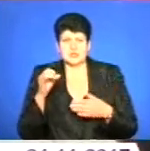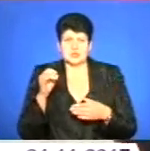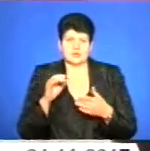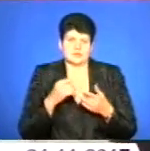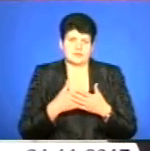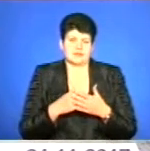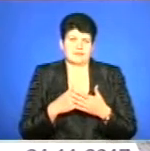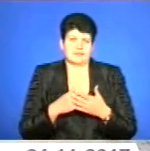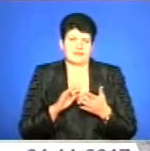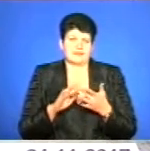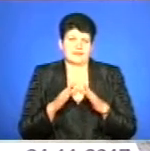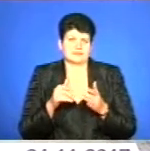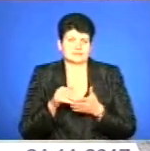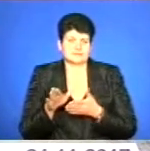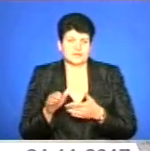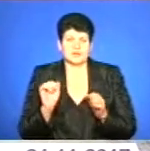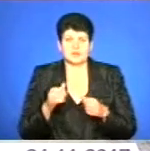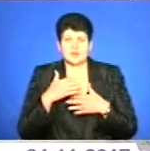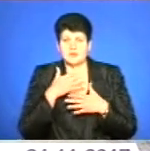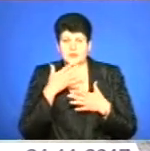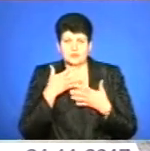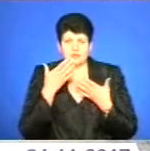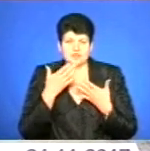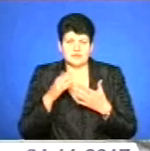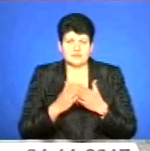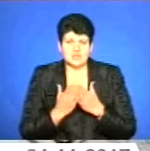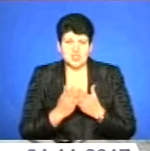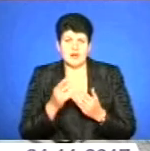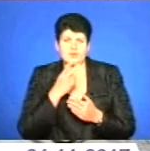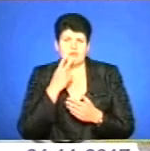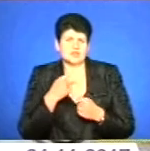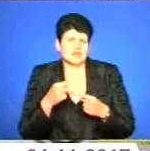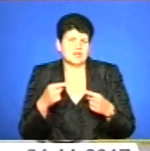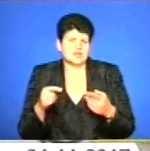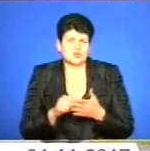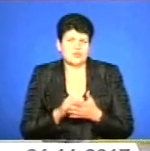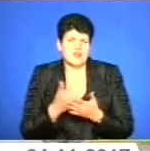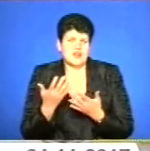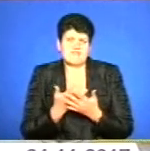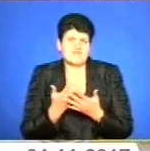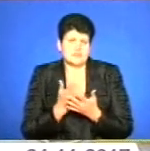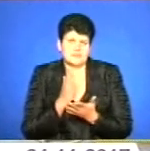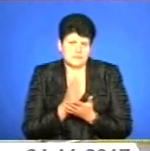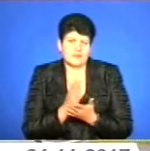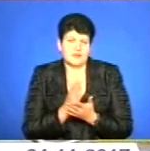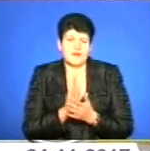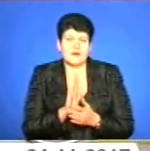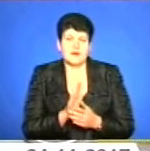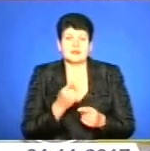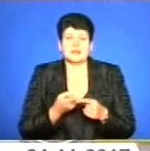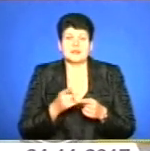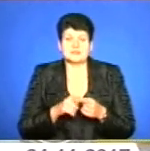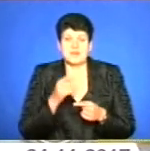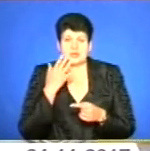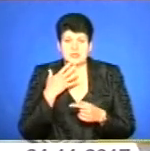мереж. Можна багато прочитати в книжках, побачити багато різних документальних фільмів, але коли ти це